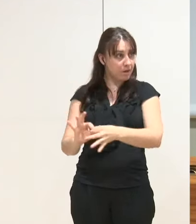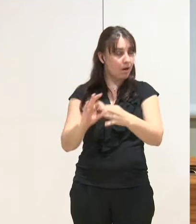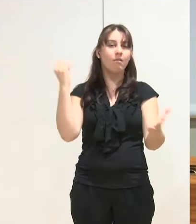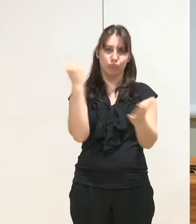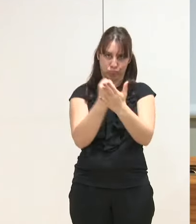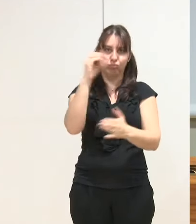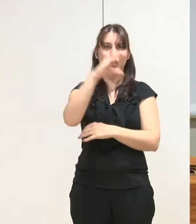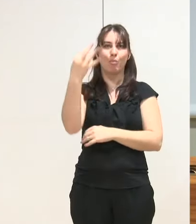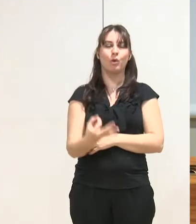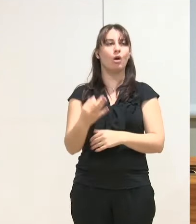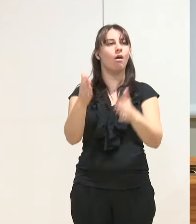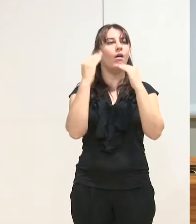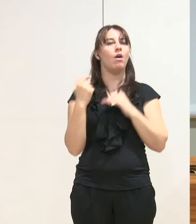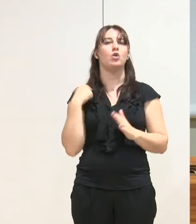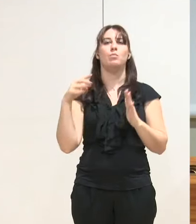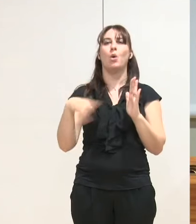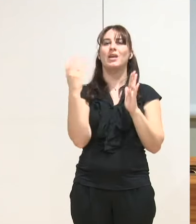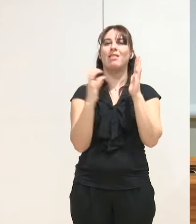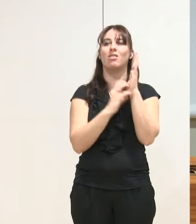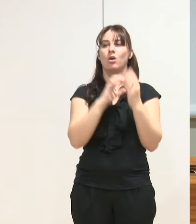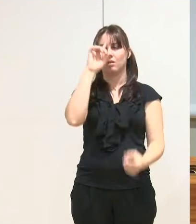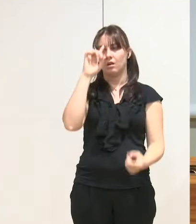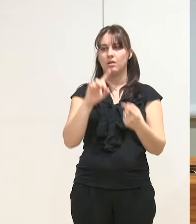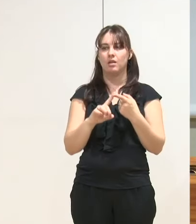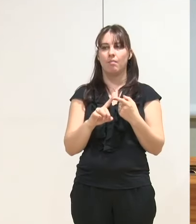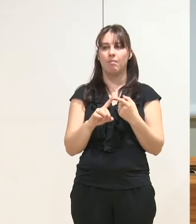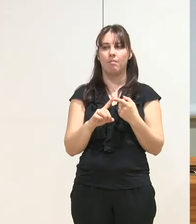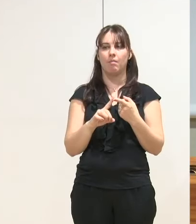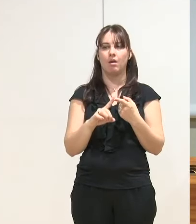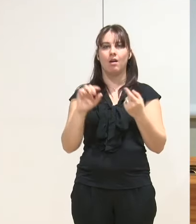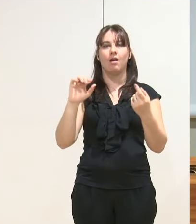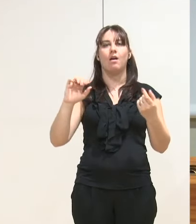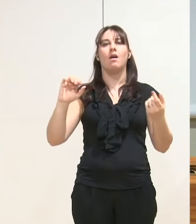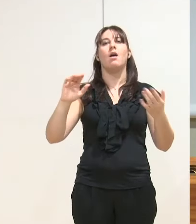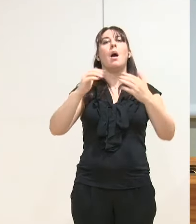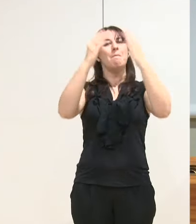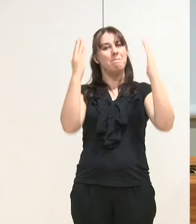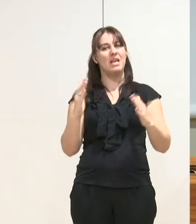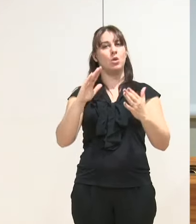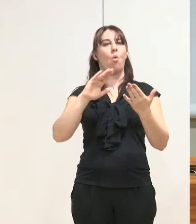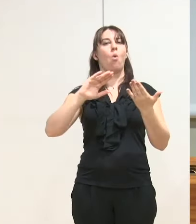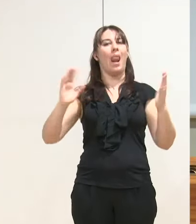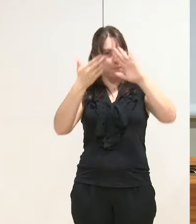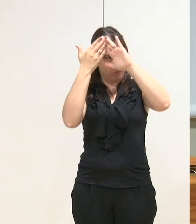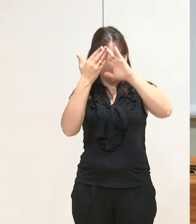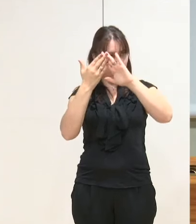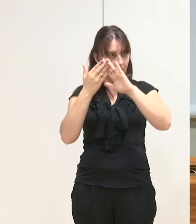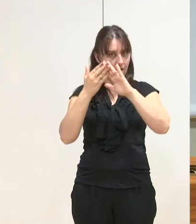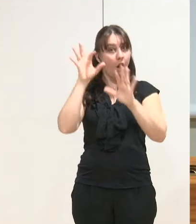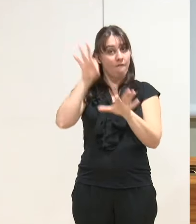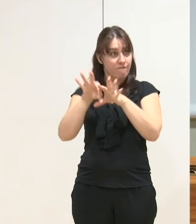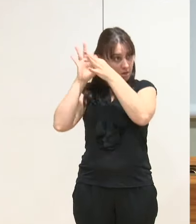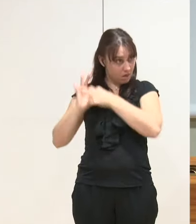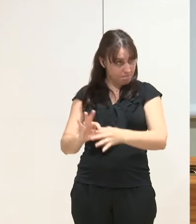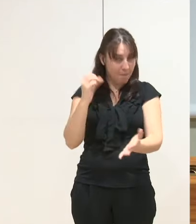adopté la 14 autour des la Maison de la Montagne même vote adopté et